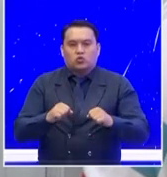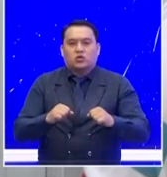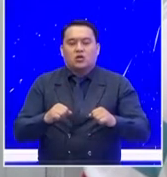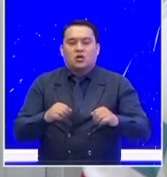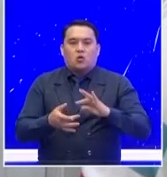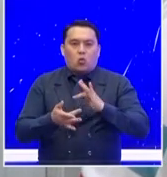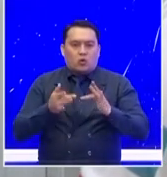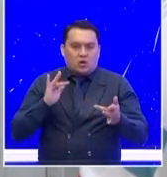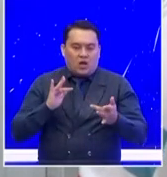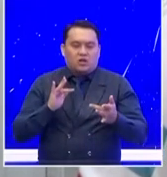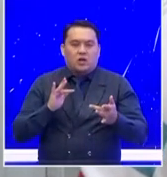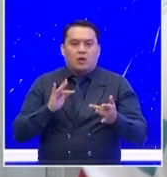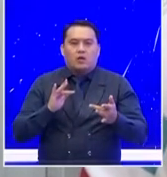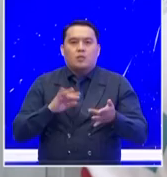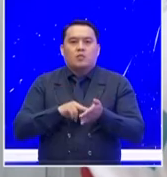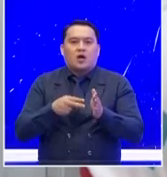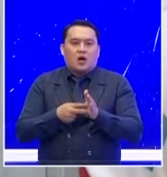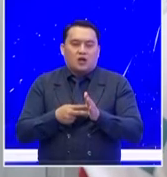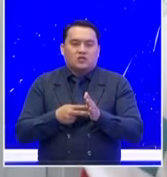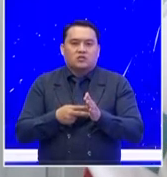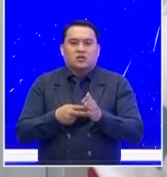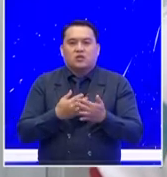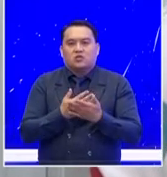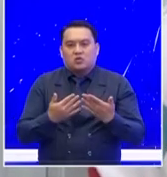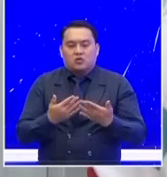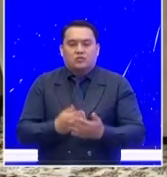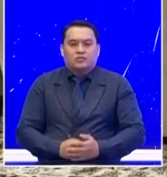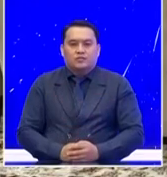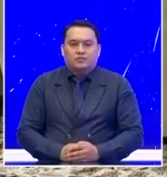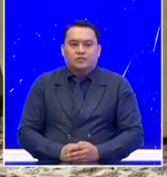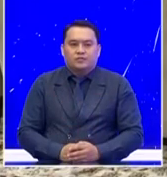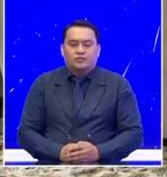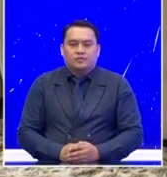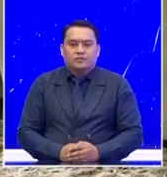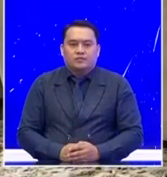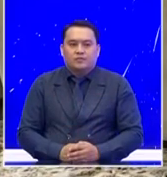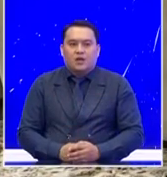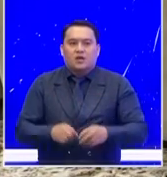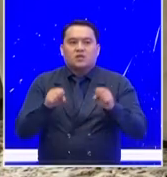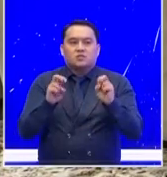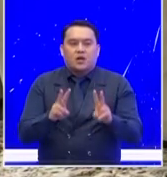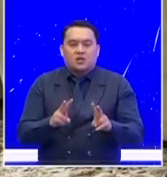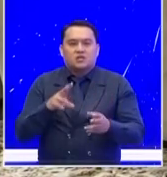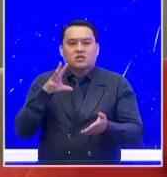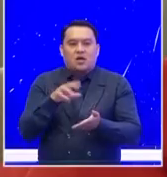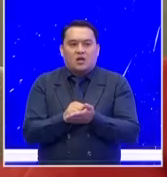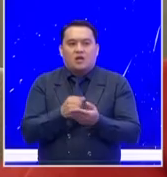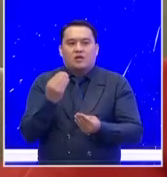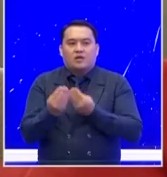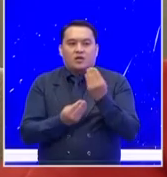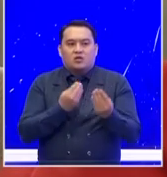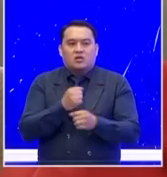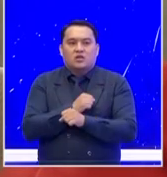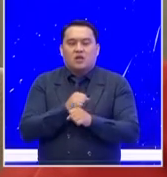киберспортивным дисциплинам. В области планируются турниры по Counter-Strike, Dota и FIFA. Однако, уверяют эксперты, сильно увлекаться видеоиграми не